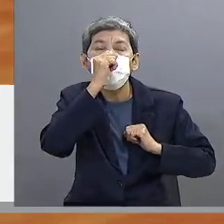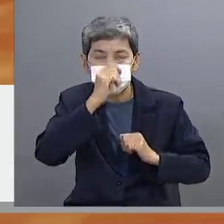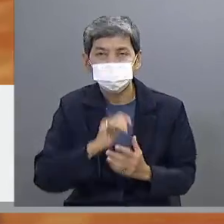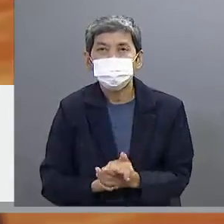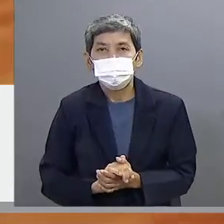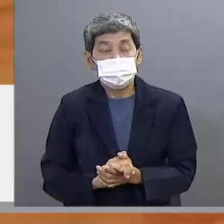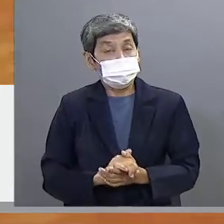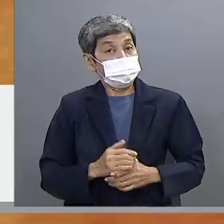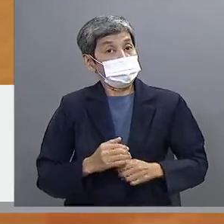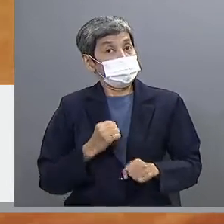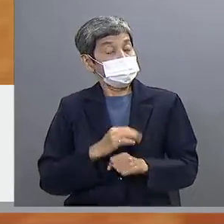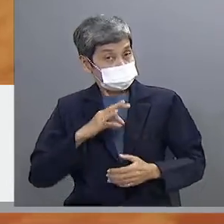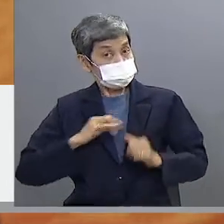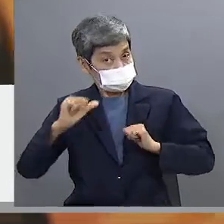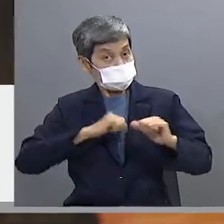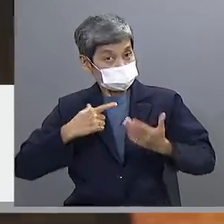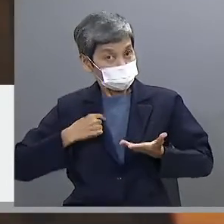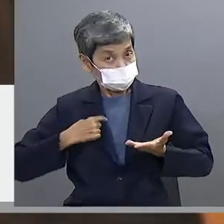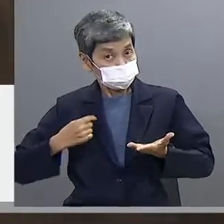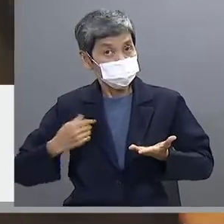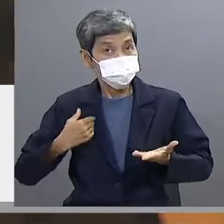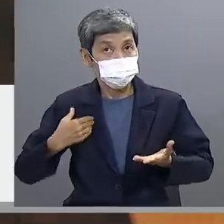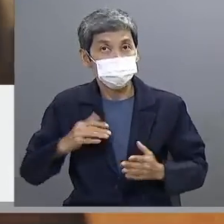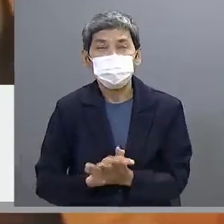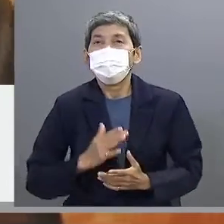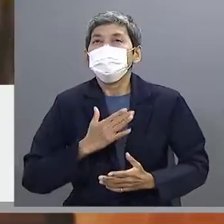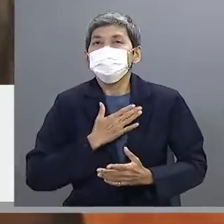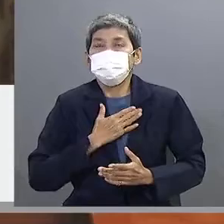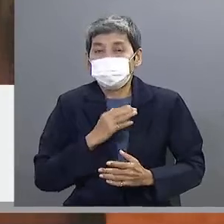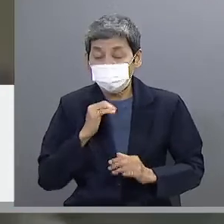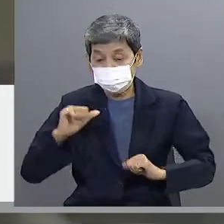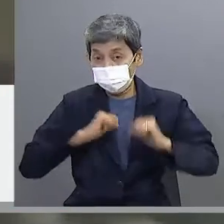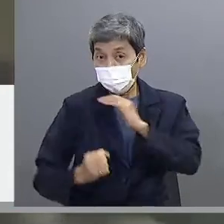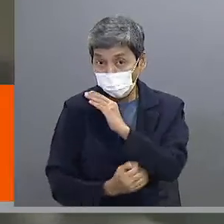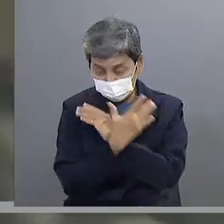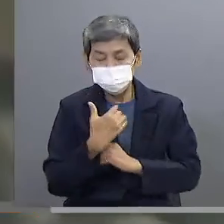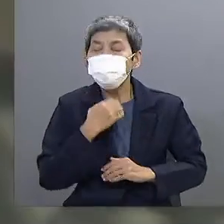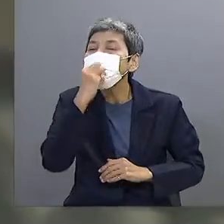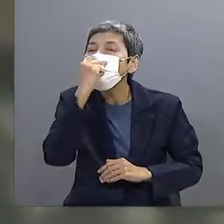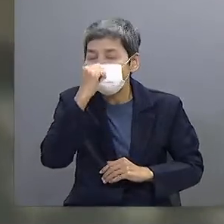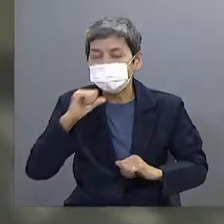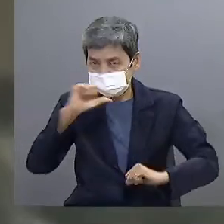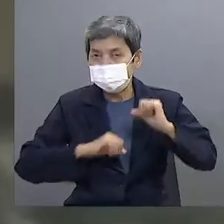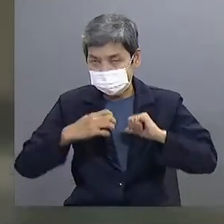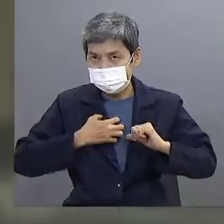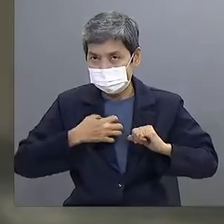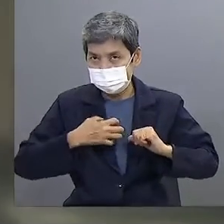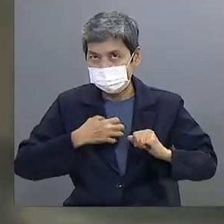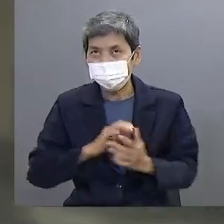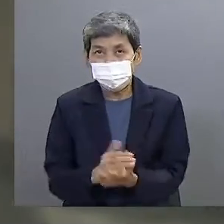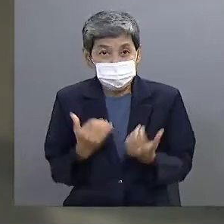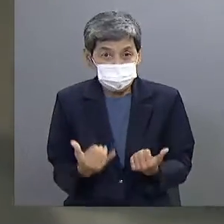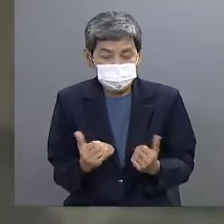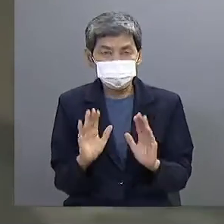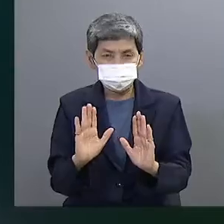านนี้ติดใจงานแสดงเลยหรือเปล่านะครับคุณเฟิร์สบอกว่าถ้ามีโอกาสก็อยากท้าทายตัวเองอีกครั้งเหมือนกันครับแต่ช่วงนี้คงต้องหันมาโฟ